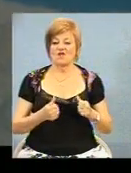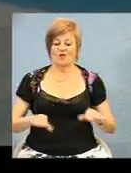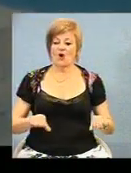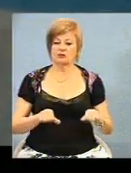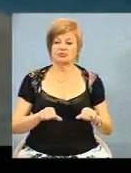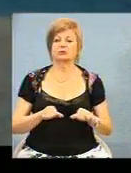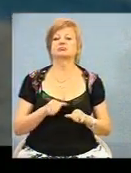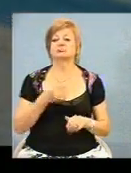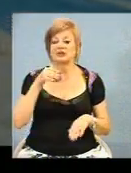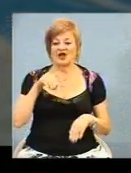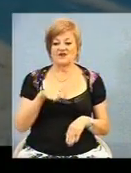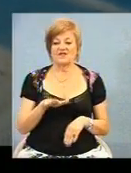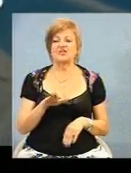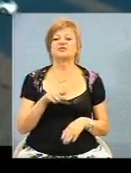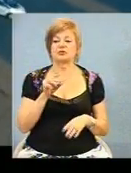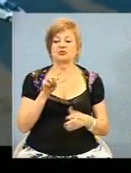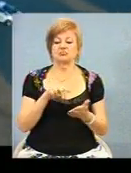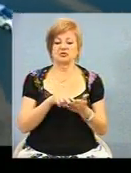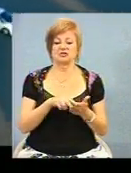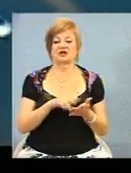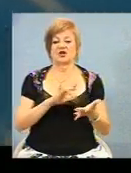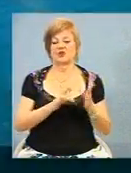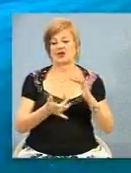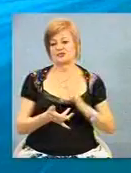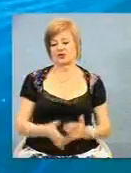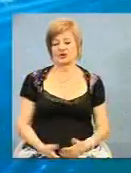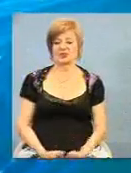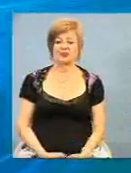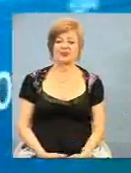відомства. Відео та знімки розмістили на офіційній сторінці у Фейсбук.